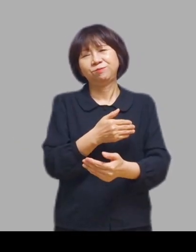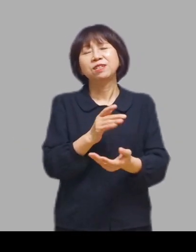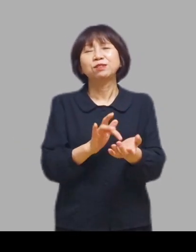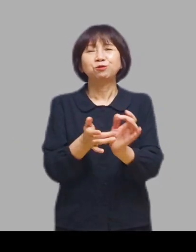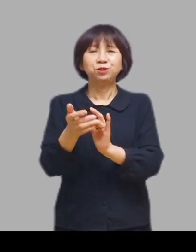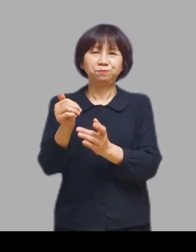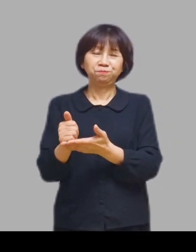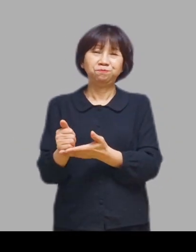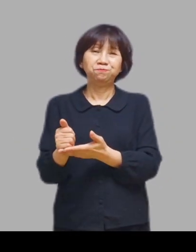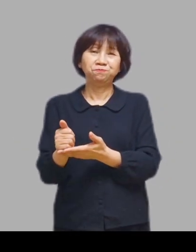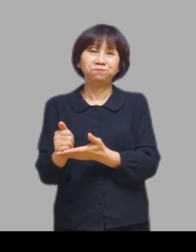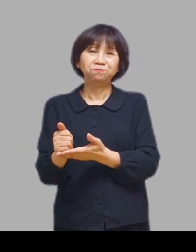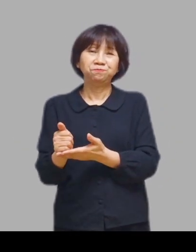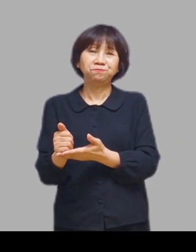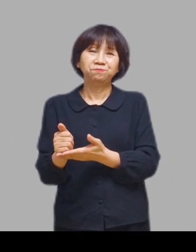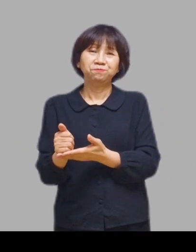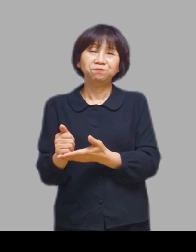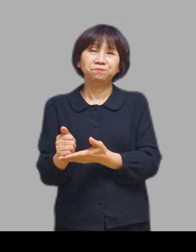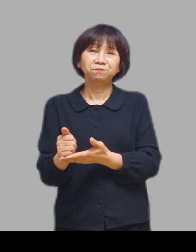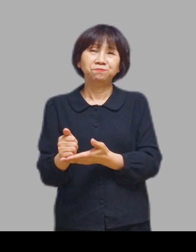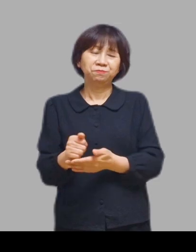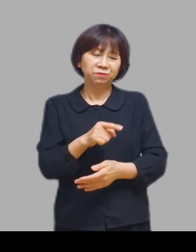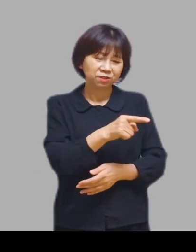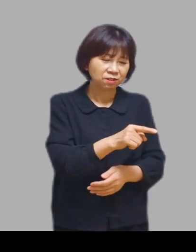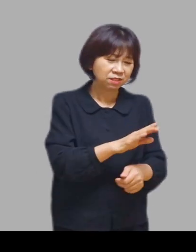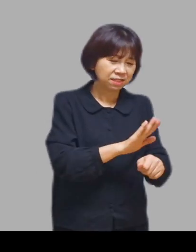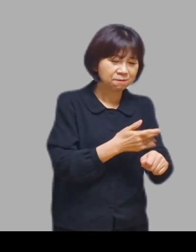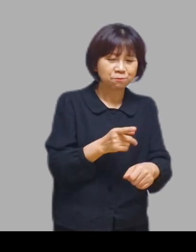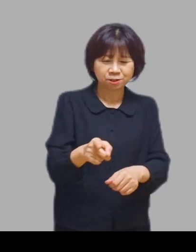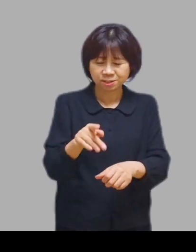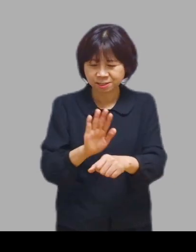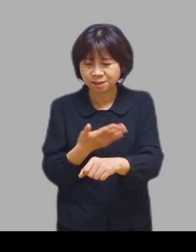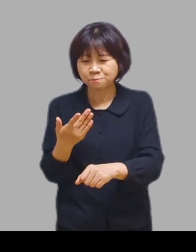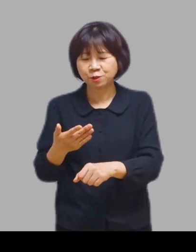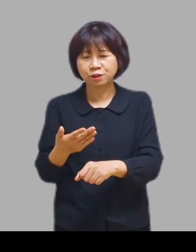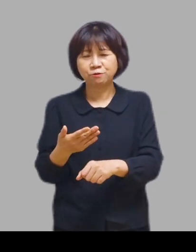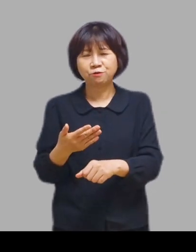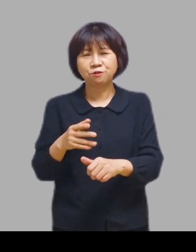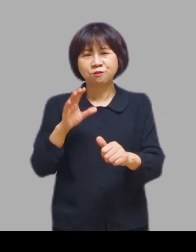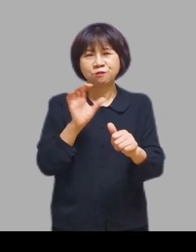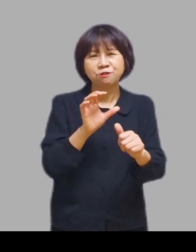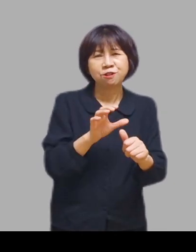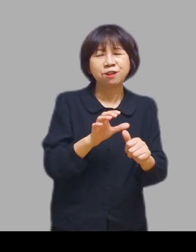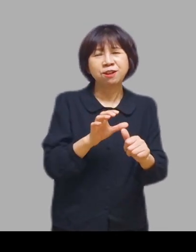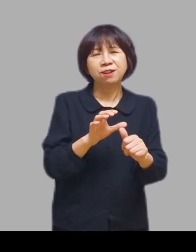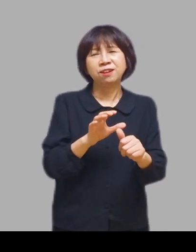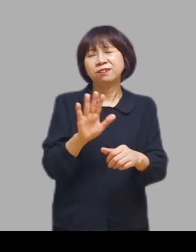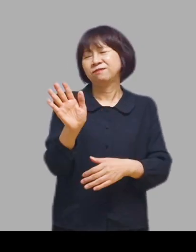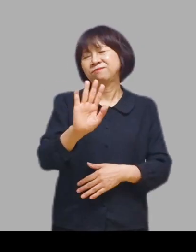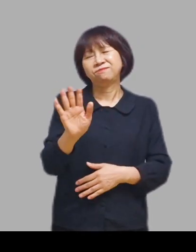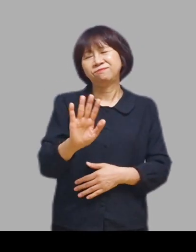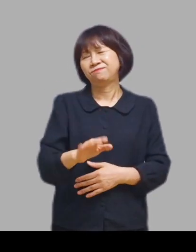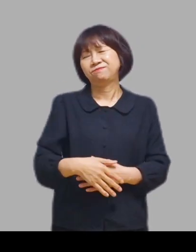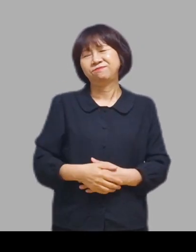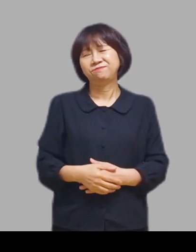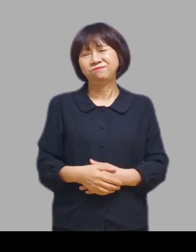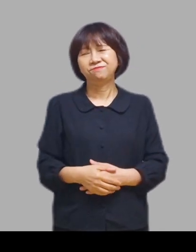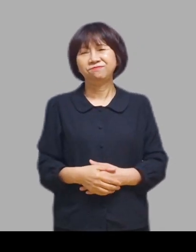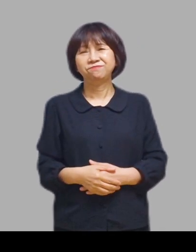분. 이것도 잘못했고 저것도 잘못했고 어떤 제자는 뭘 또 잘했고 뭘